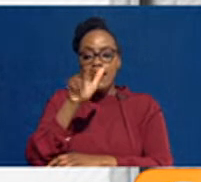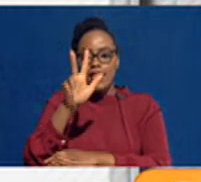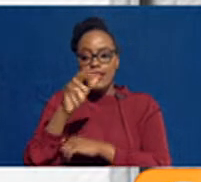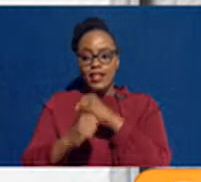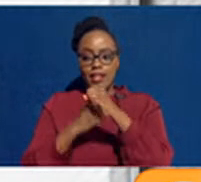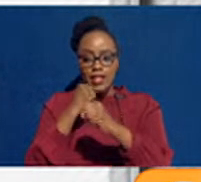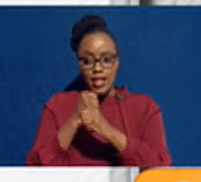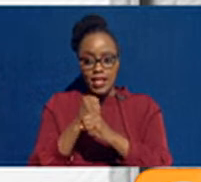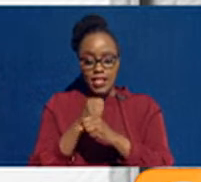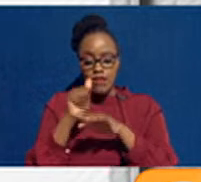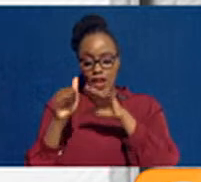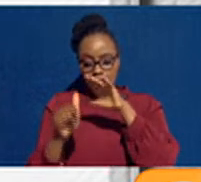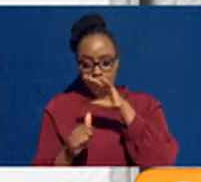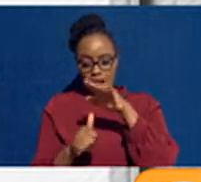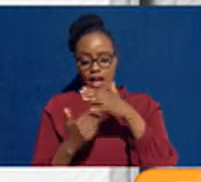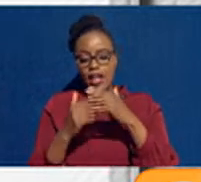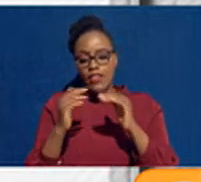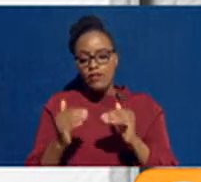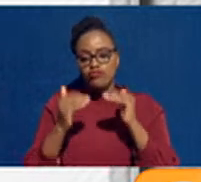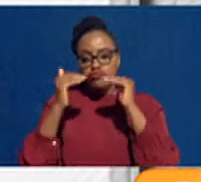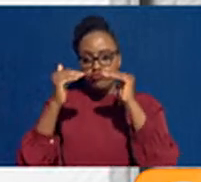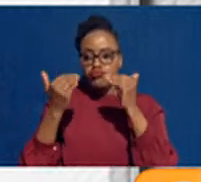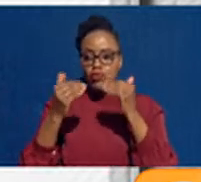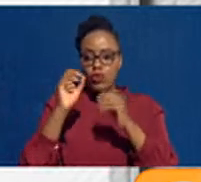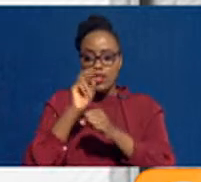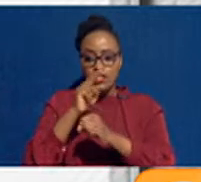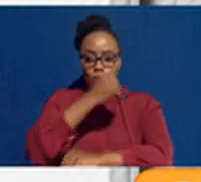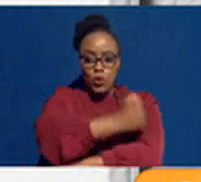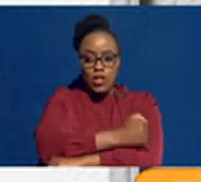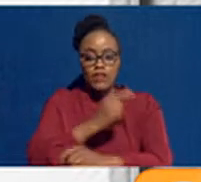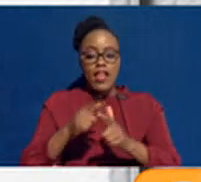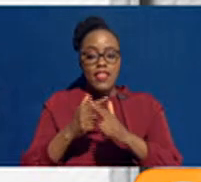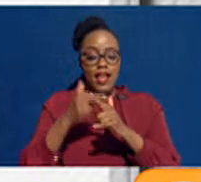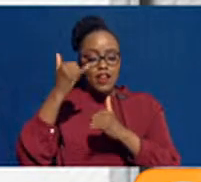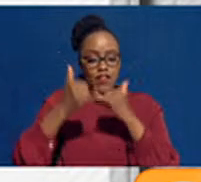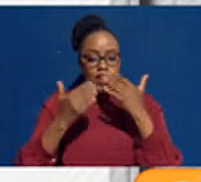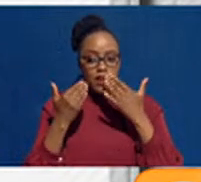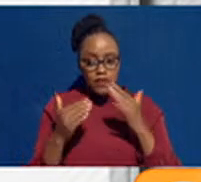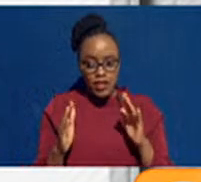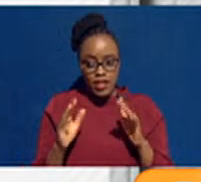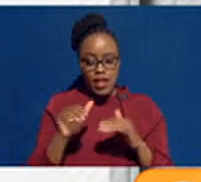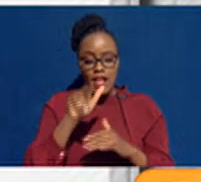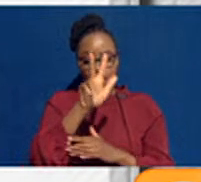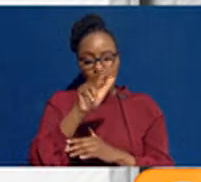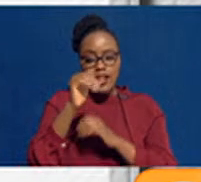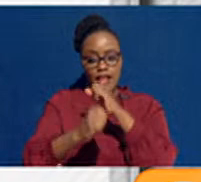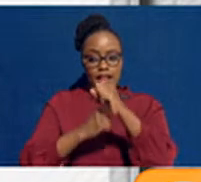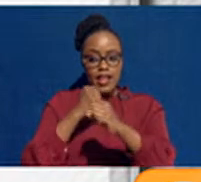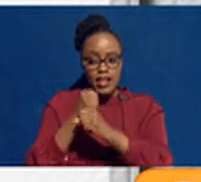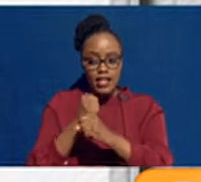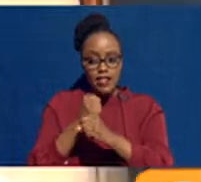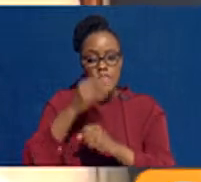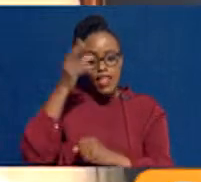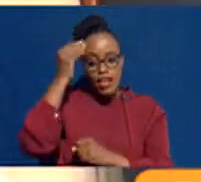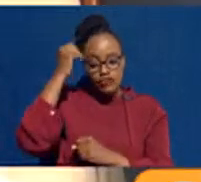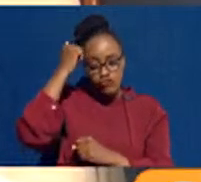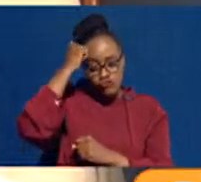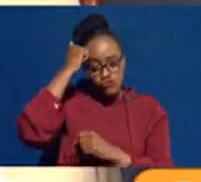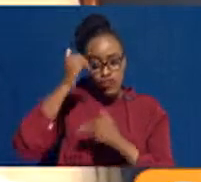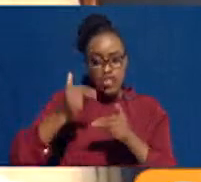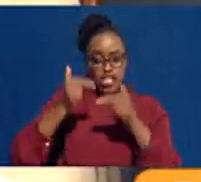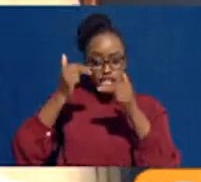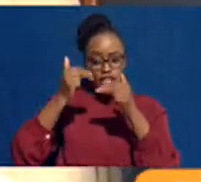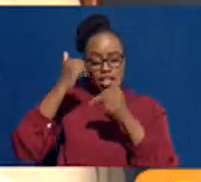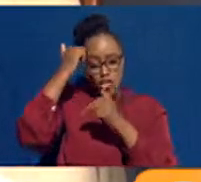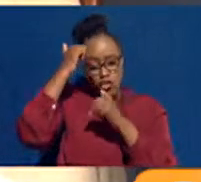3 katika ngazi ya juu ya shule za upili, kisha hatimaye miaka 3 ya elimu ya juu. Wadau wa